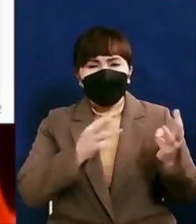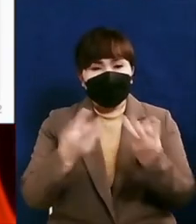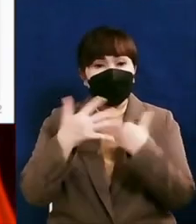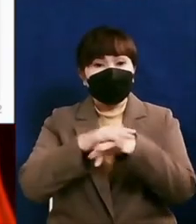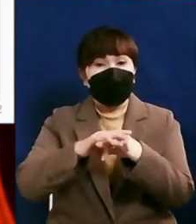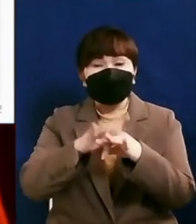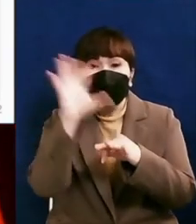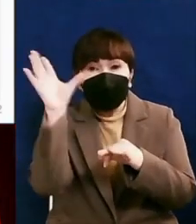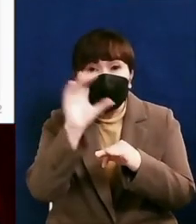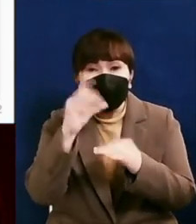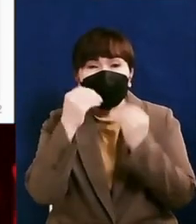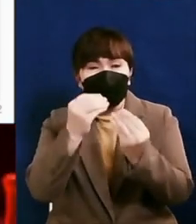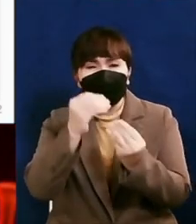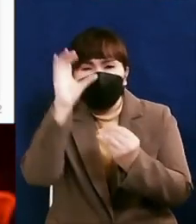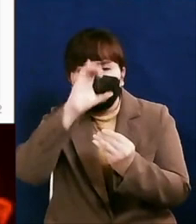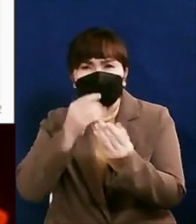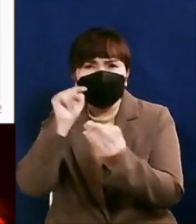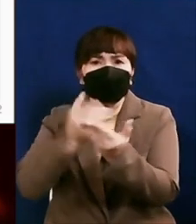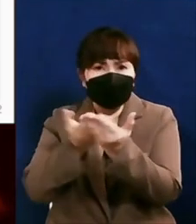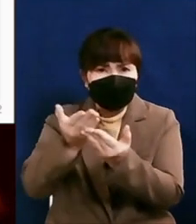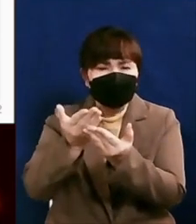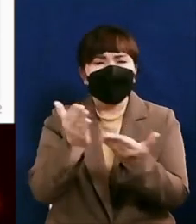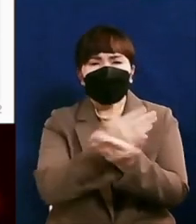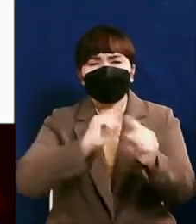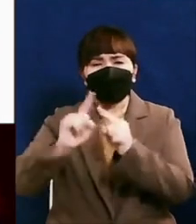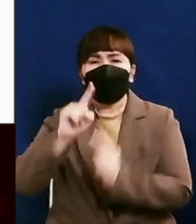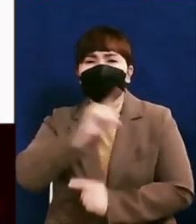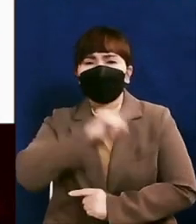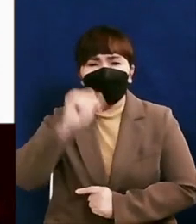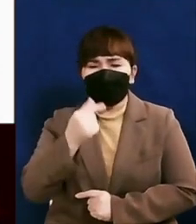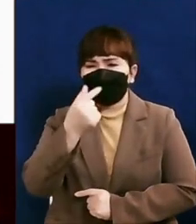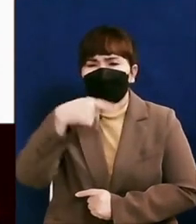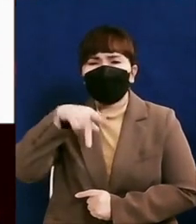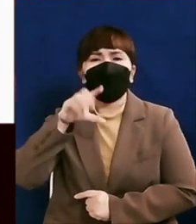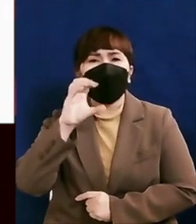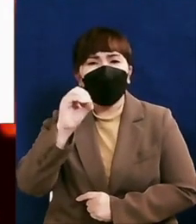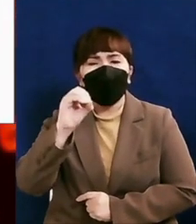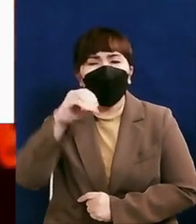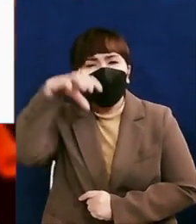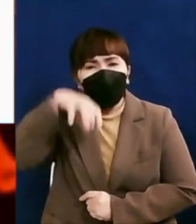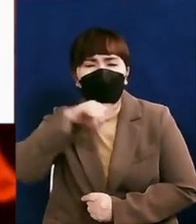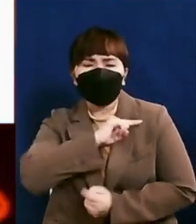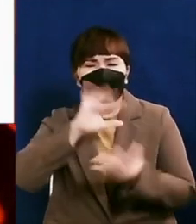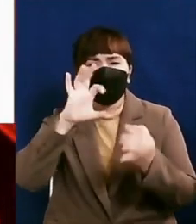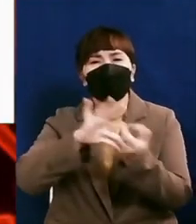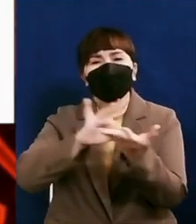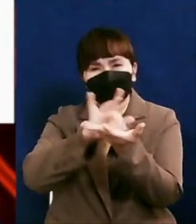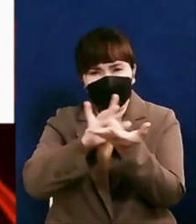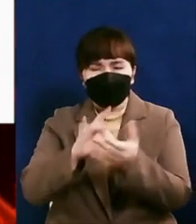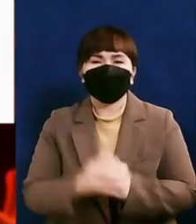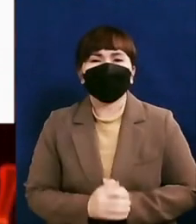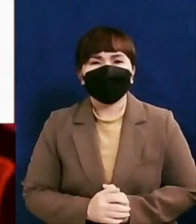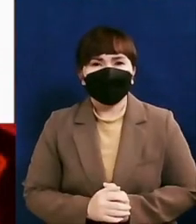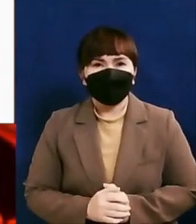องค์การเภสัชนะครับอย่างที่เรียนนะครับต่อเลยครับทีนี้อย่างกราบเรียนทุกท่านนะครับ